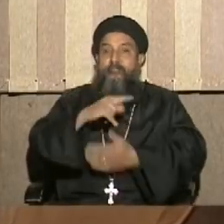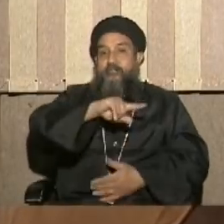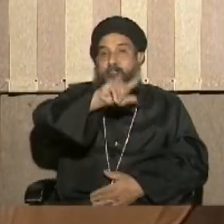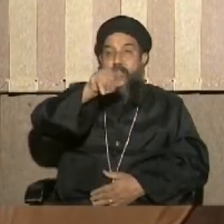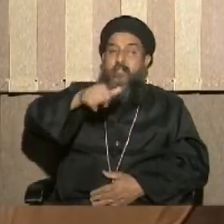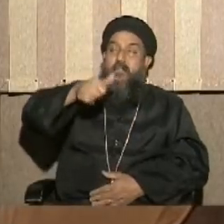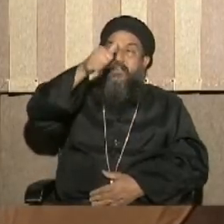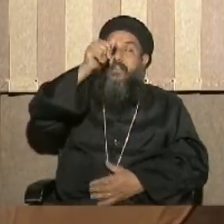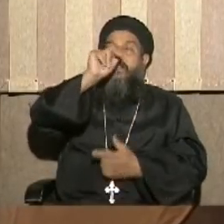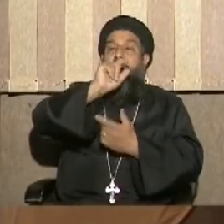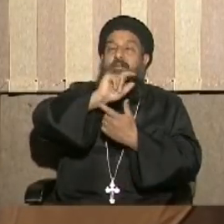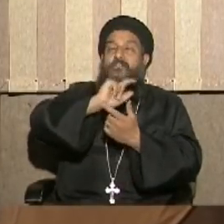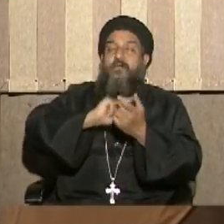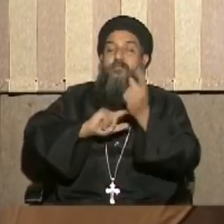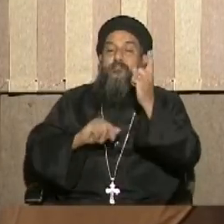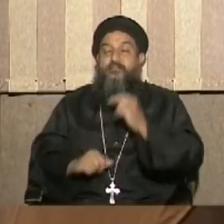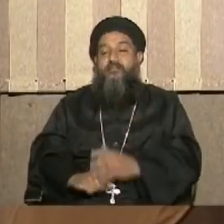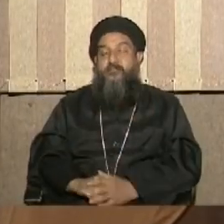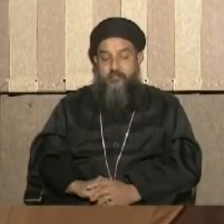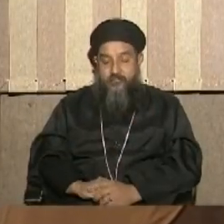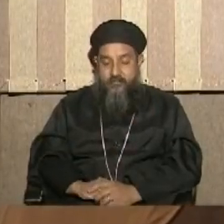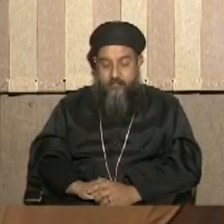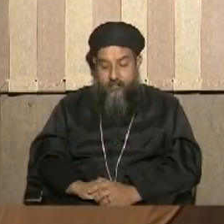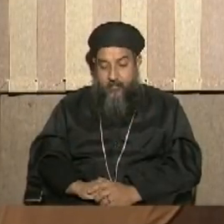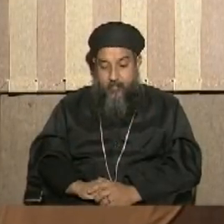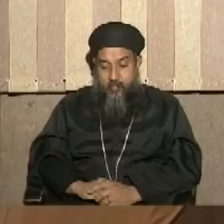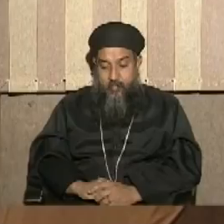وإلهي الصالح يسوع المسيح،